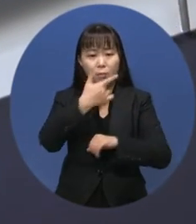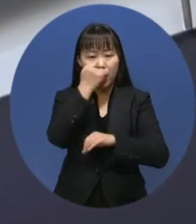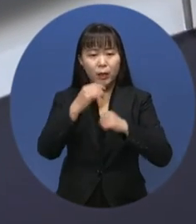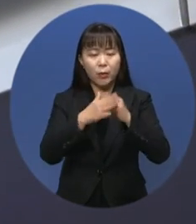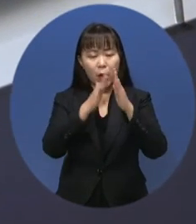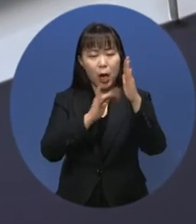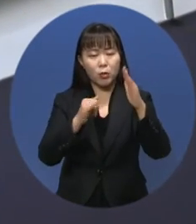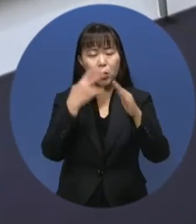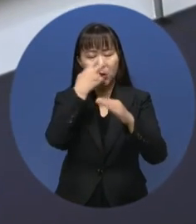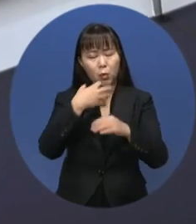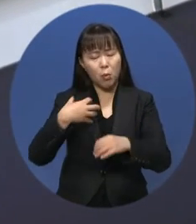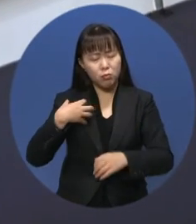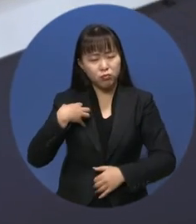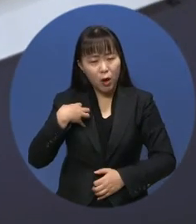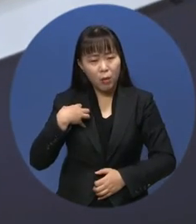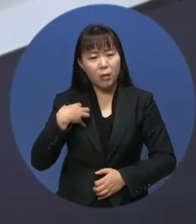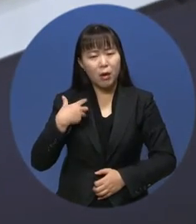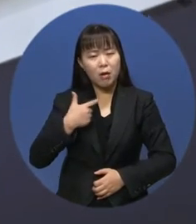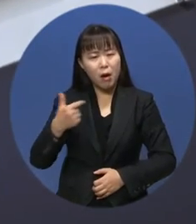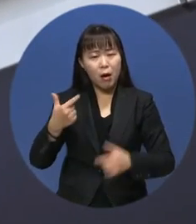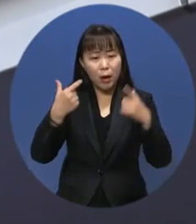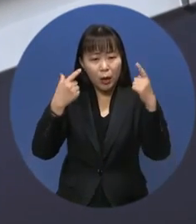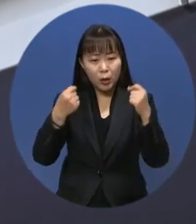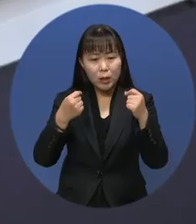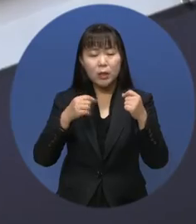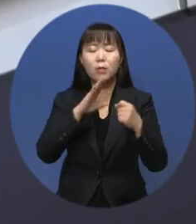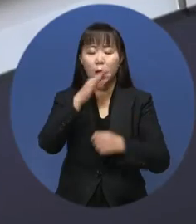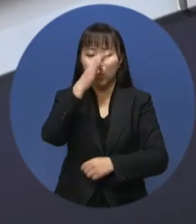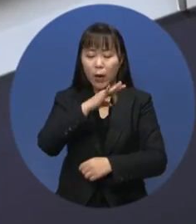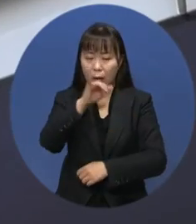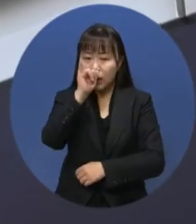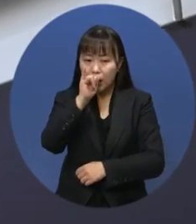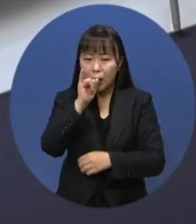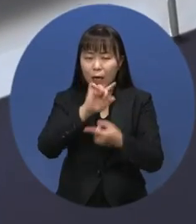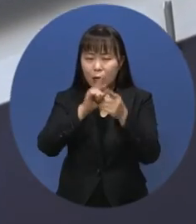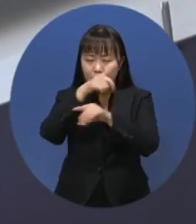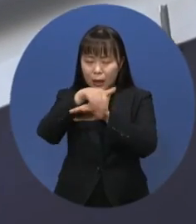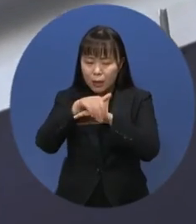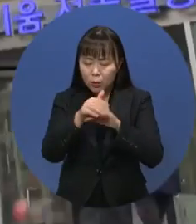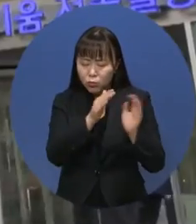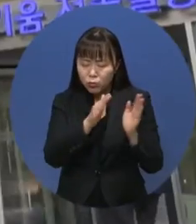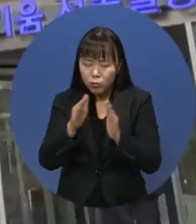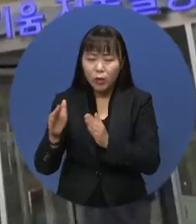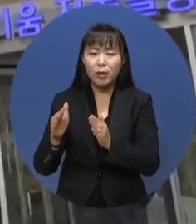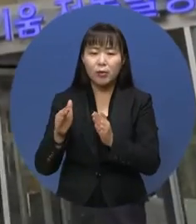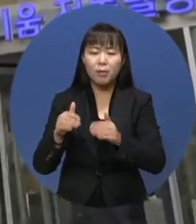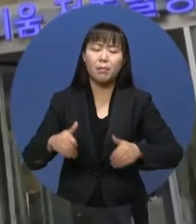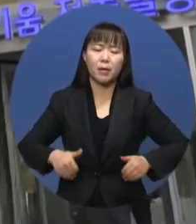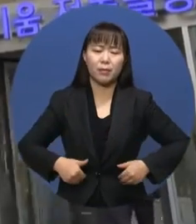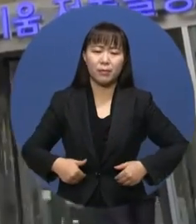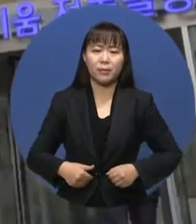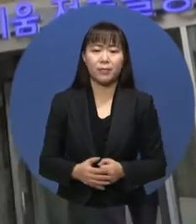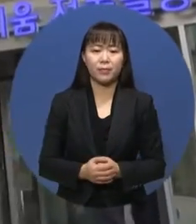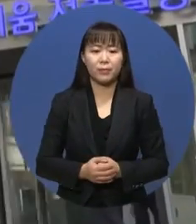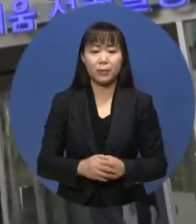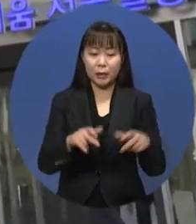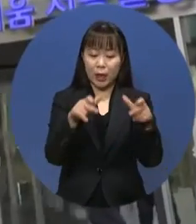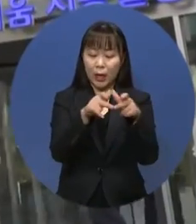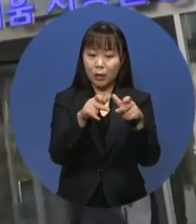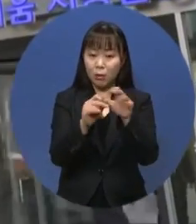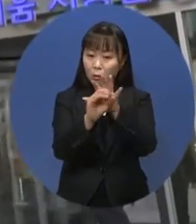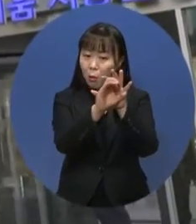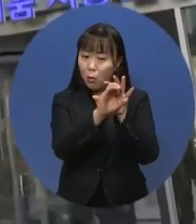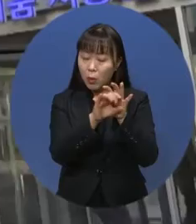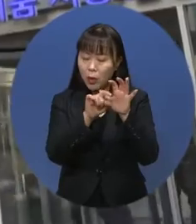부담이 가중되고 있다고 분석하고 실효성 있는 대책으로 이어져야 한다고 지적했습니다. 장애인들은